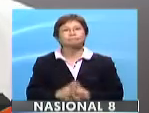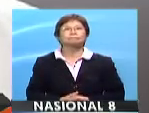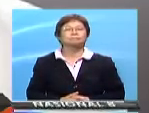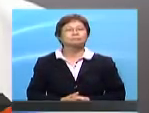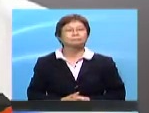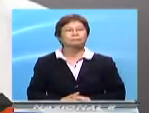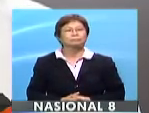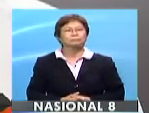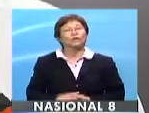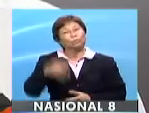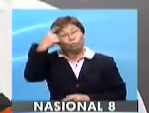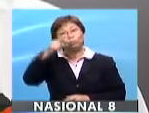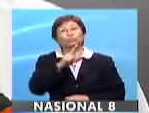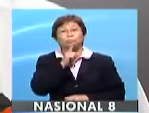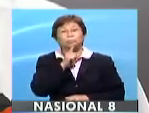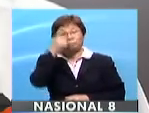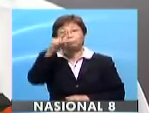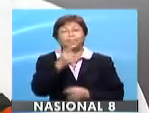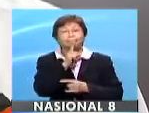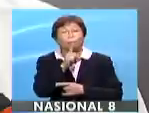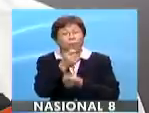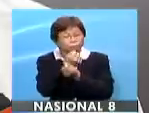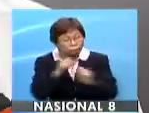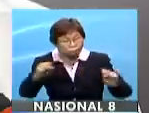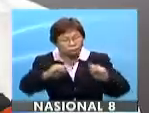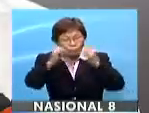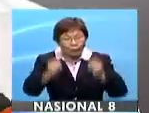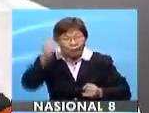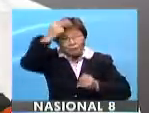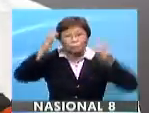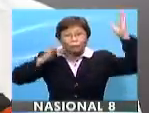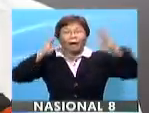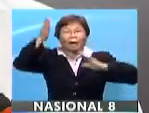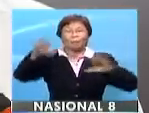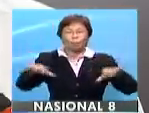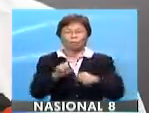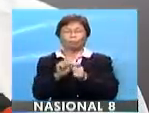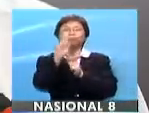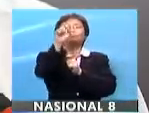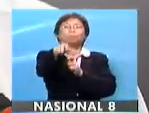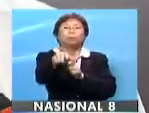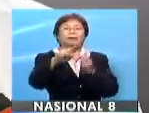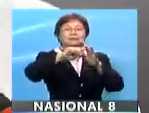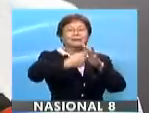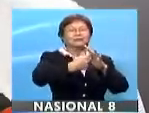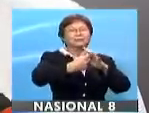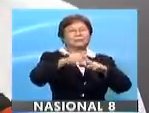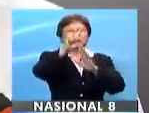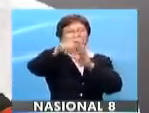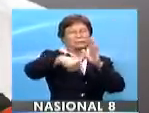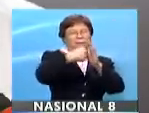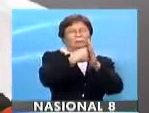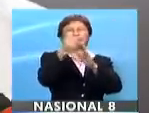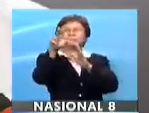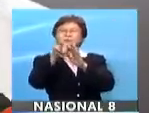untuk memastikan keselamatan jemaah haji Malaysia yang akan melakukan lontaran bermula dalam sejam setengah